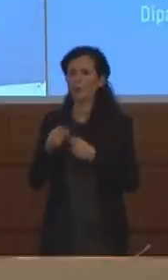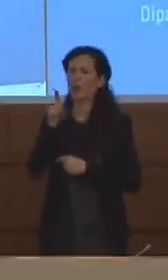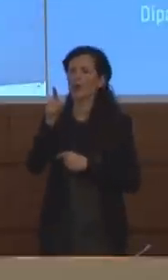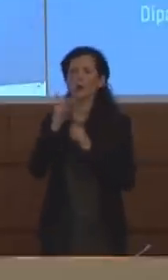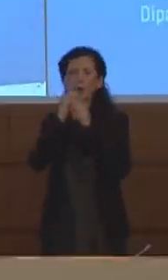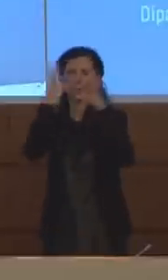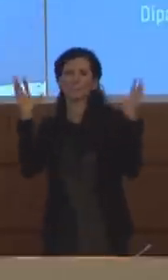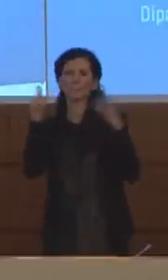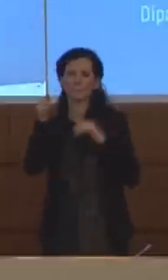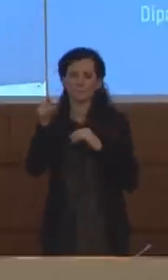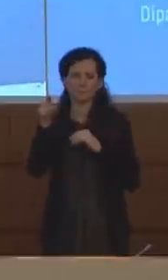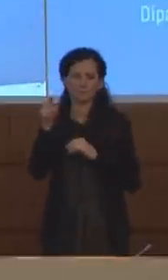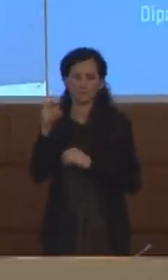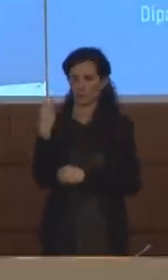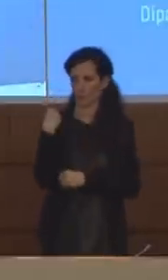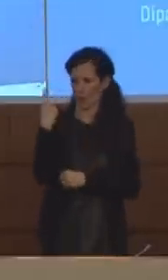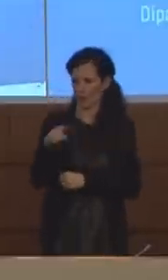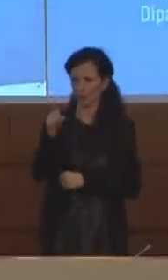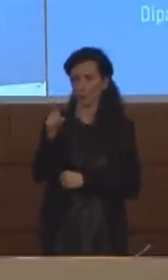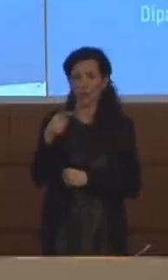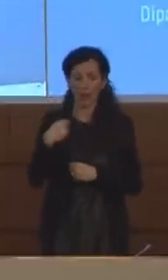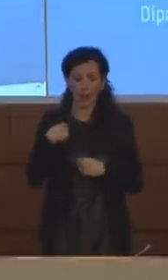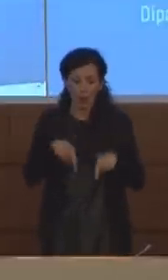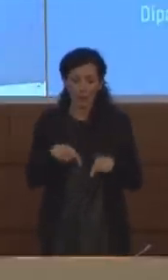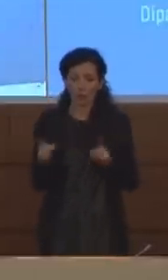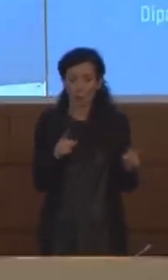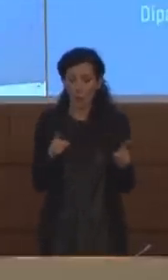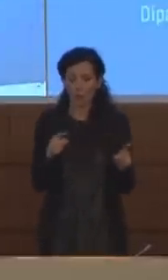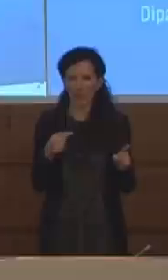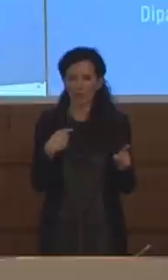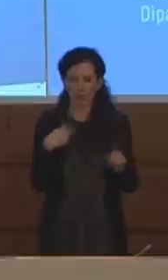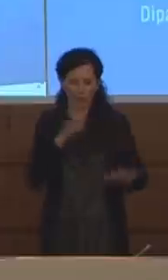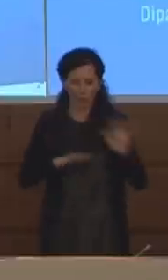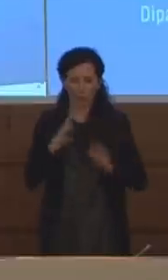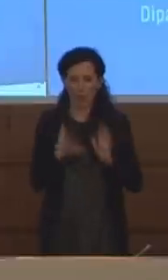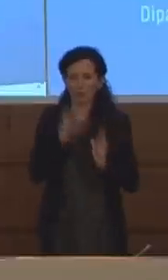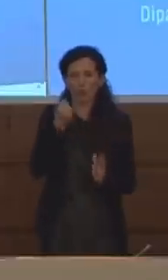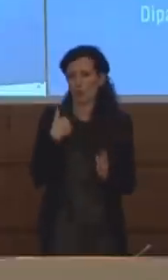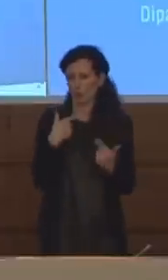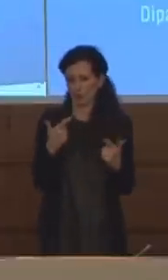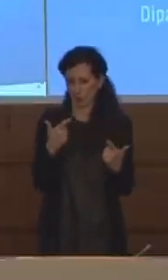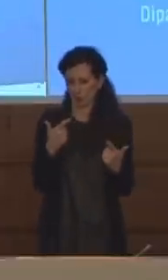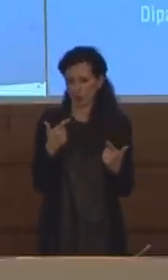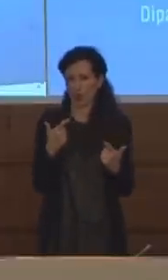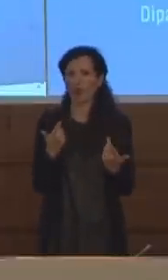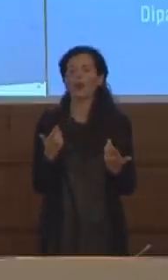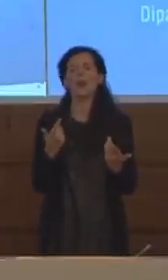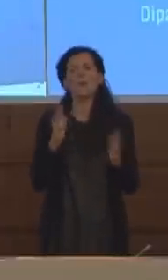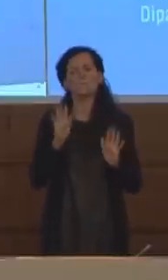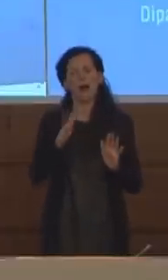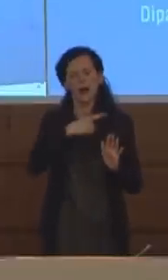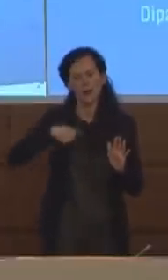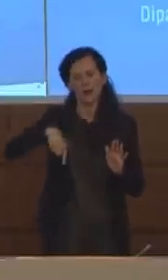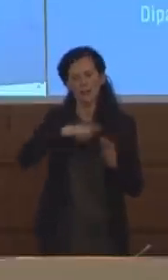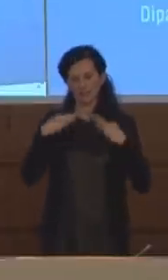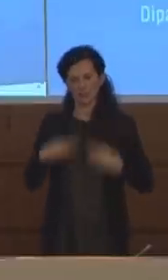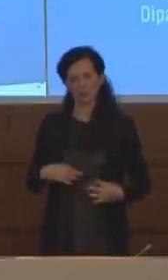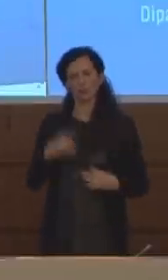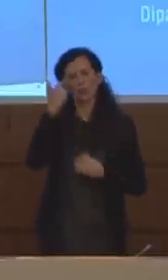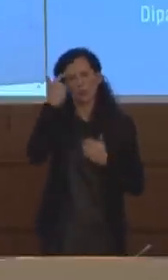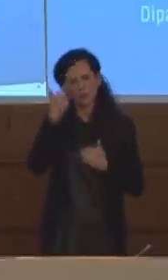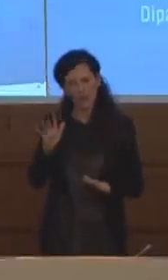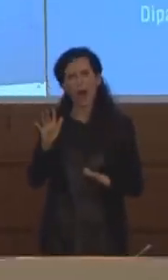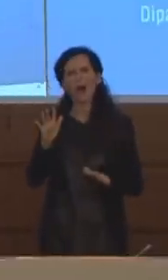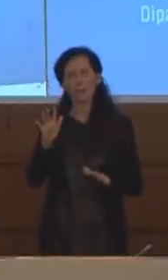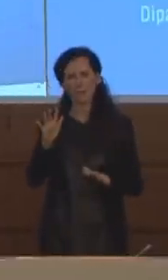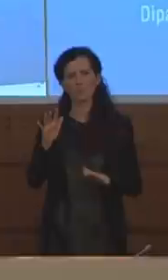non ho elementi per poterla esplicitare noi abbiamo sappiamo che sostanzialmente la grande maggioranza